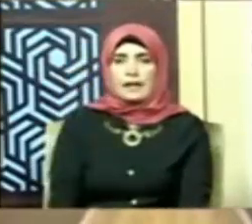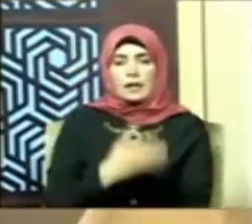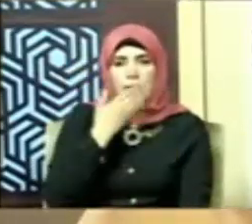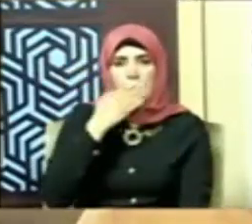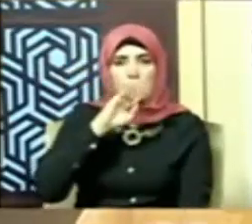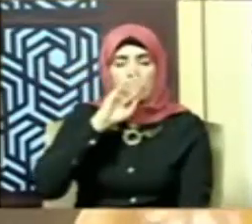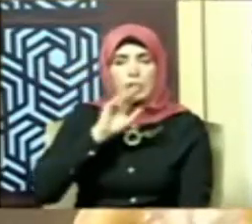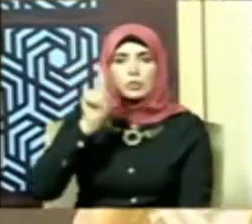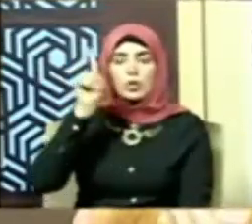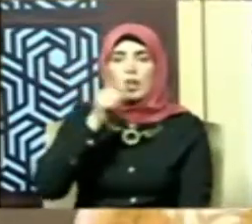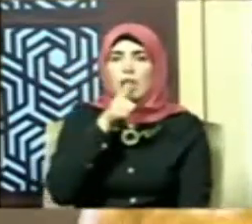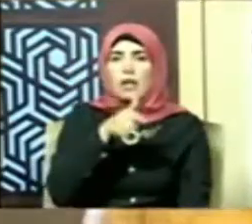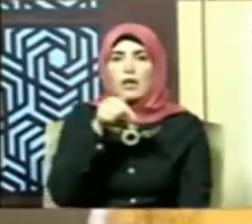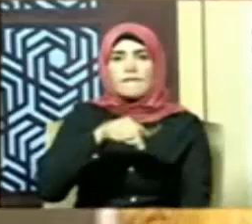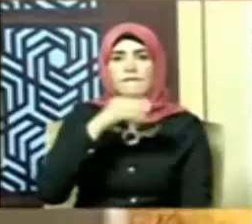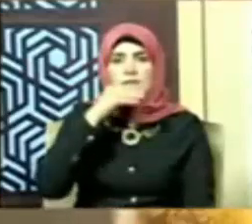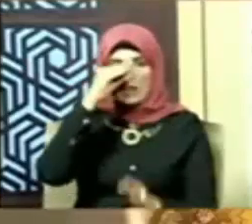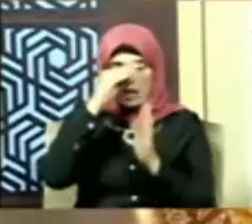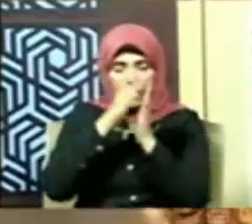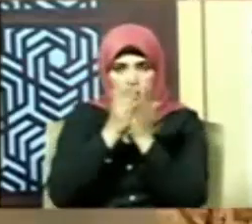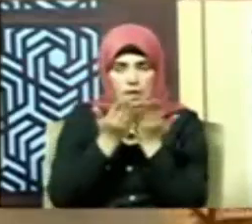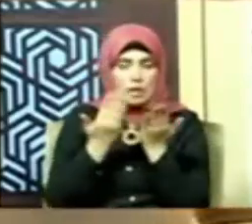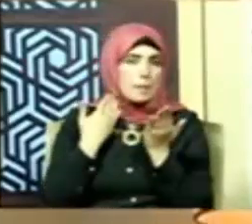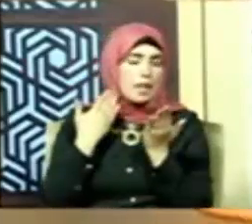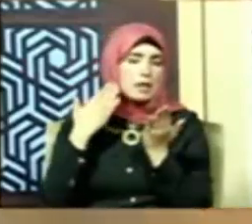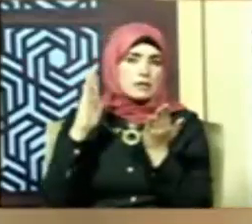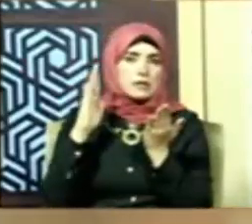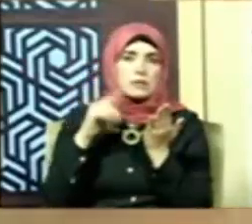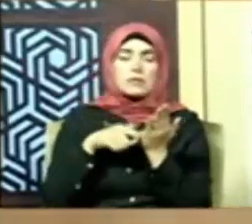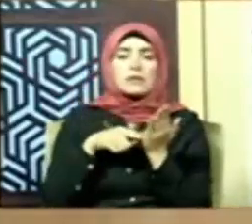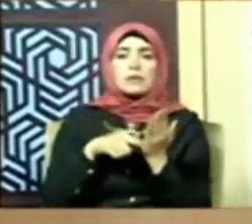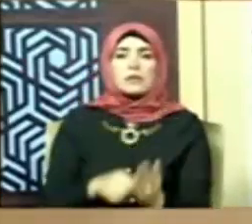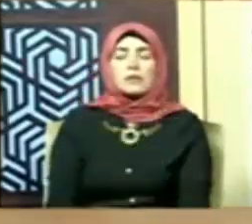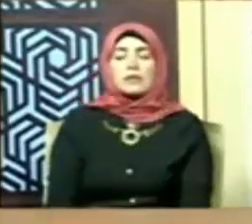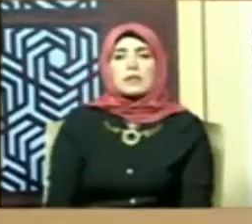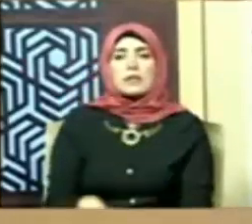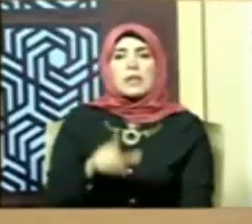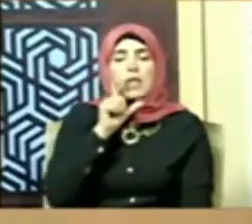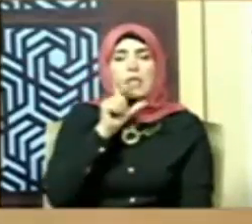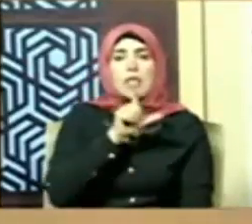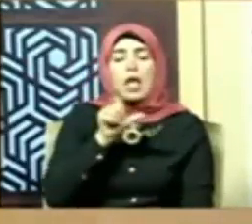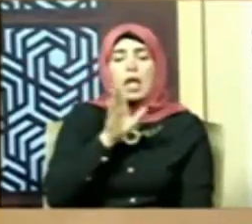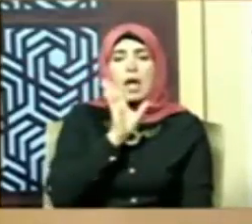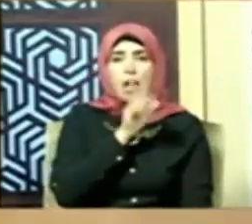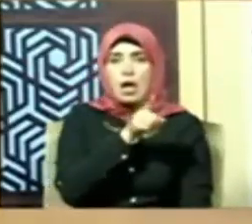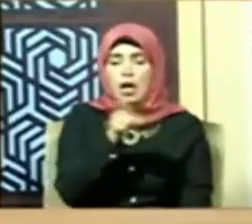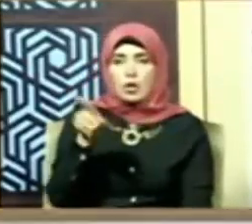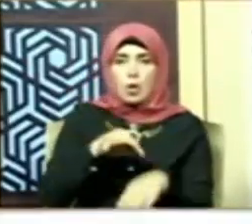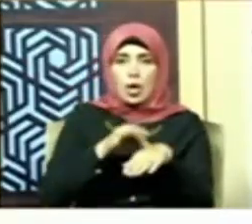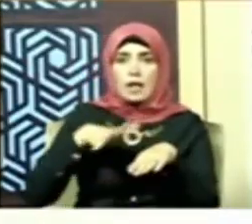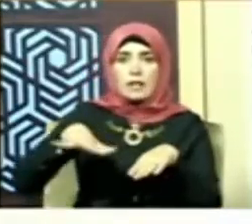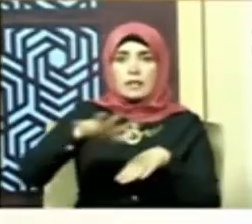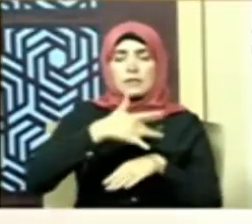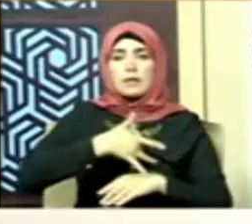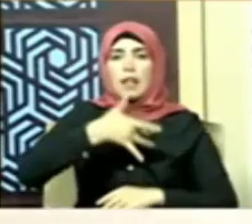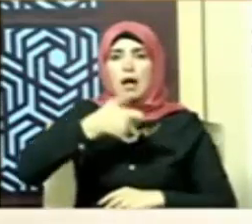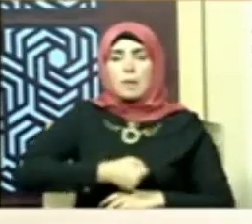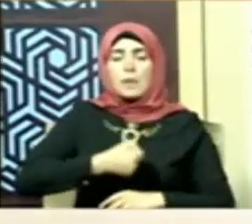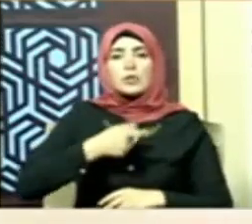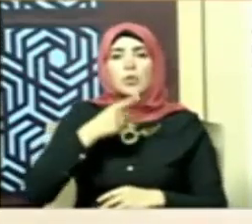الحمد لله القائل في كتابه العزيز: يا أيها الذين آمنوا